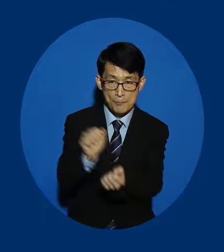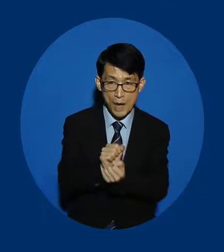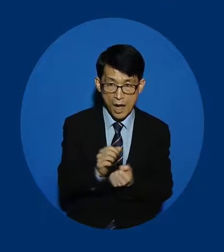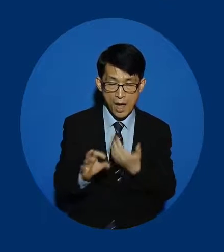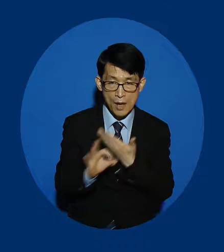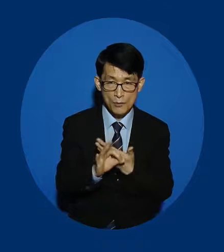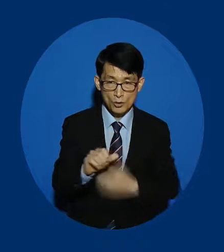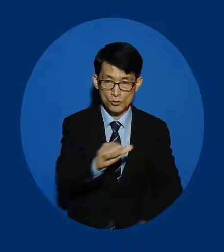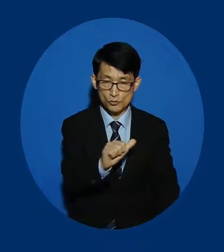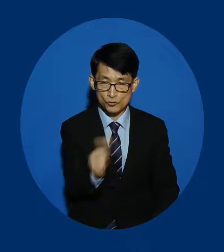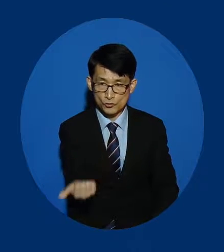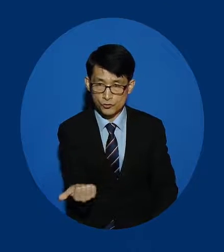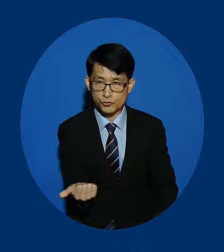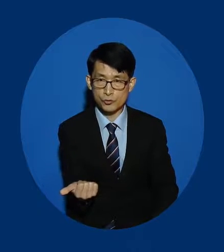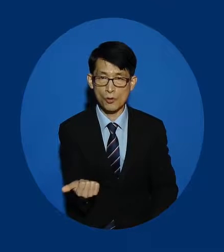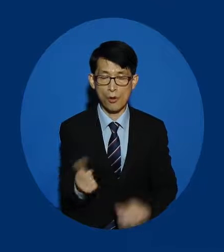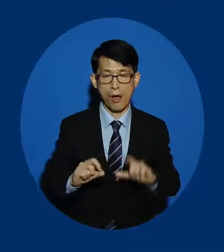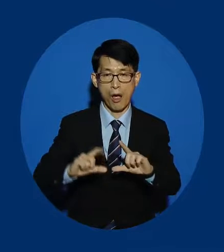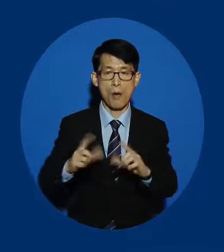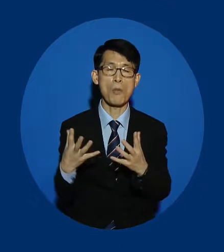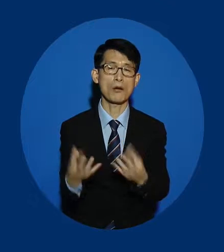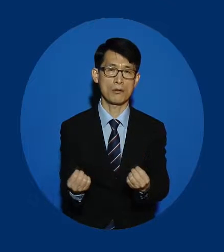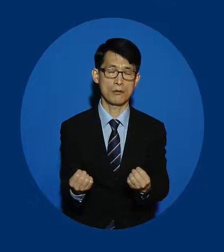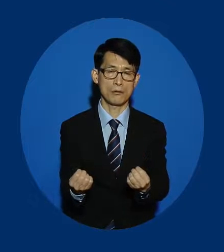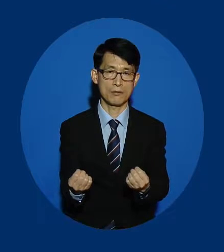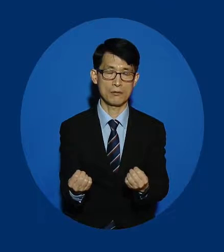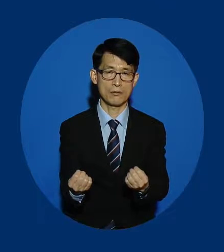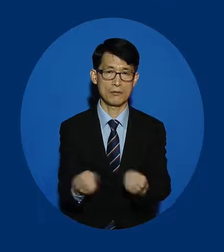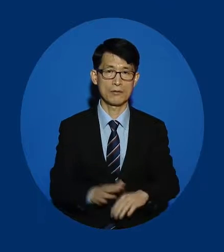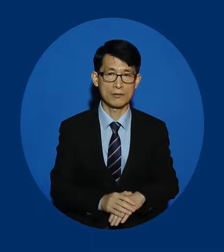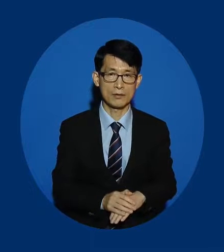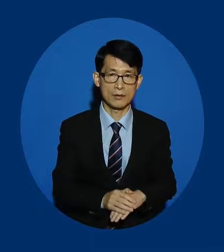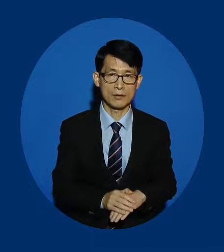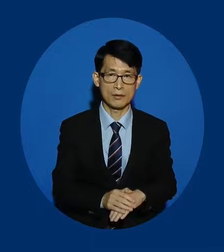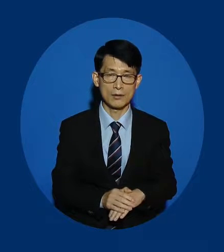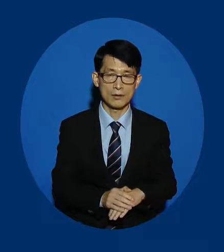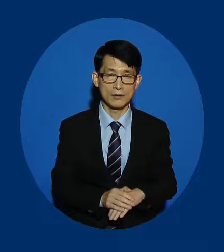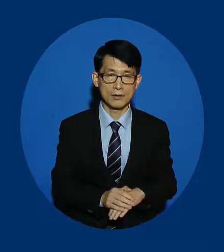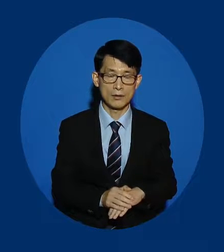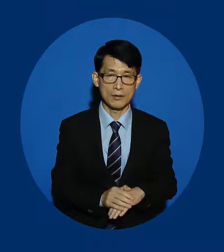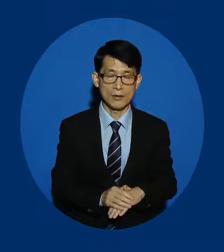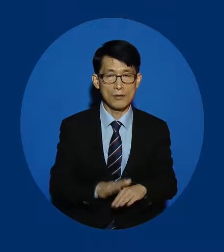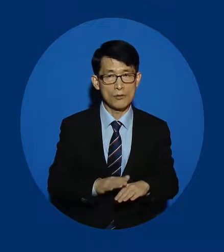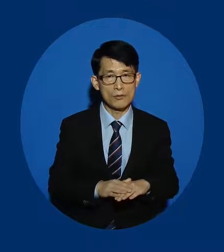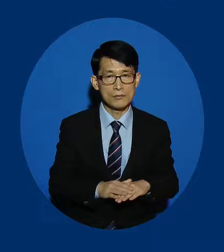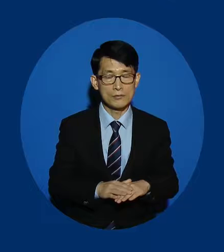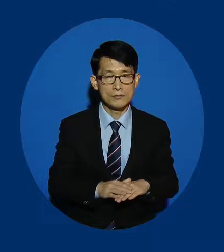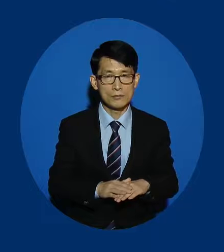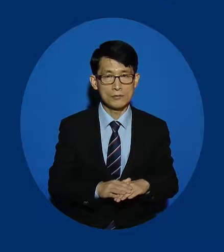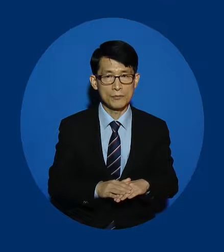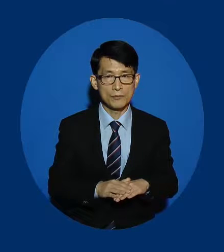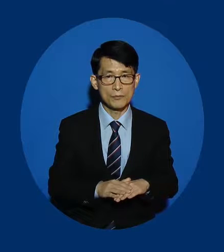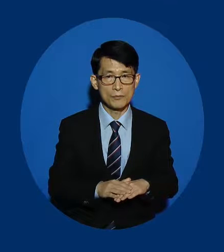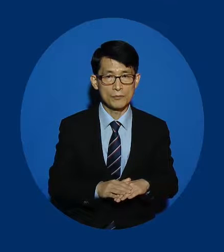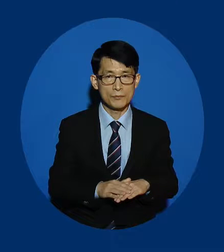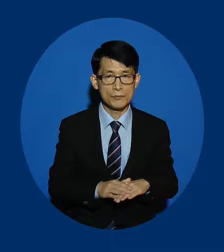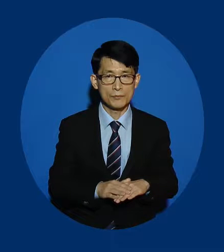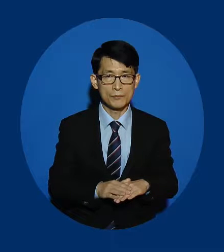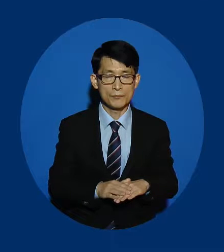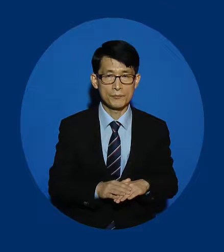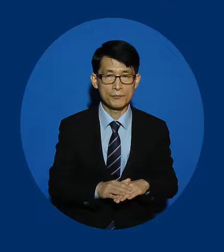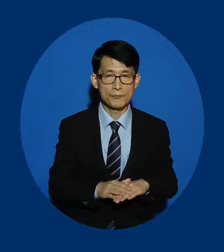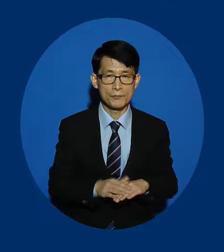사망률이 21%예요. 우리나라 그 장애인과 5%가 좀 넘잖아요. 이거에 비해서 굉장히 높은데 좀더